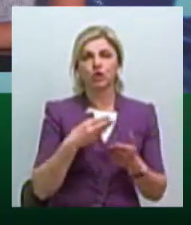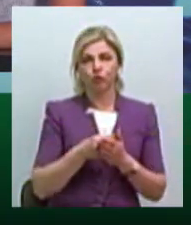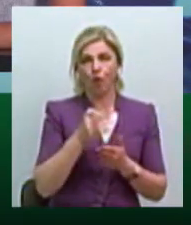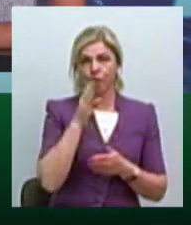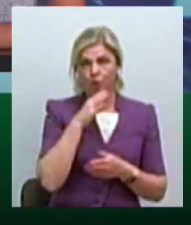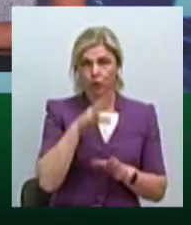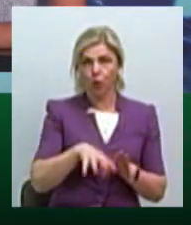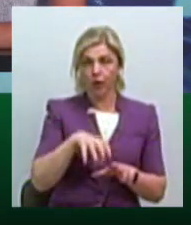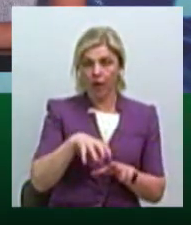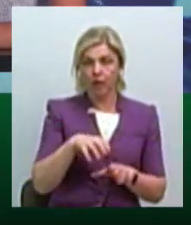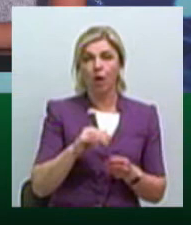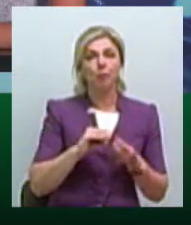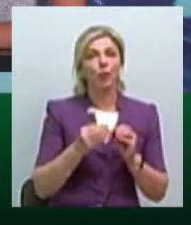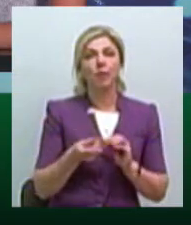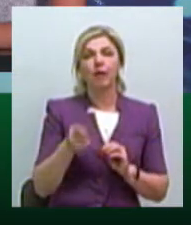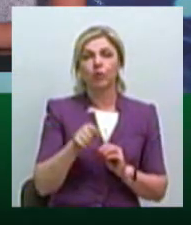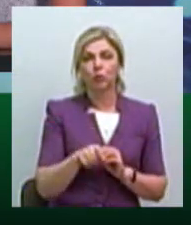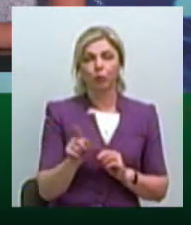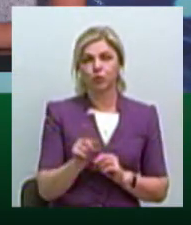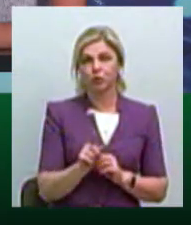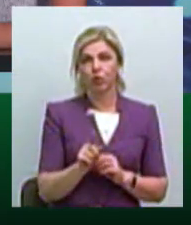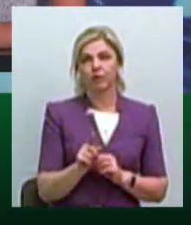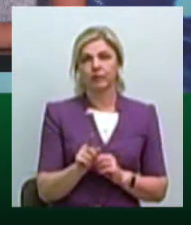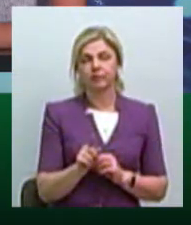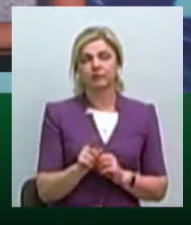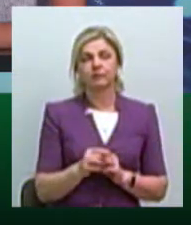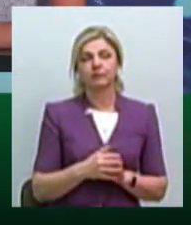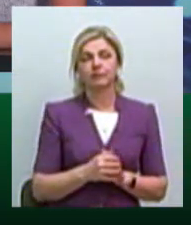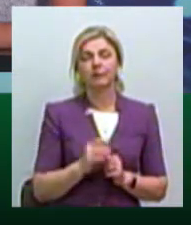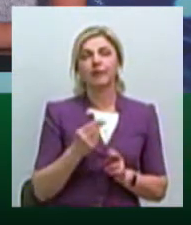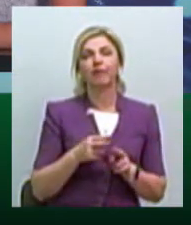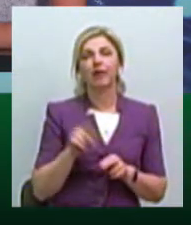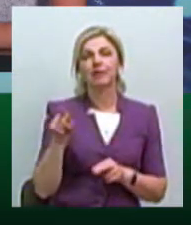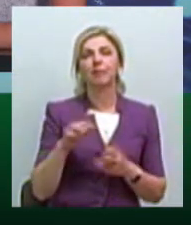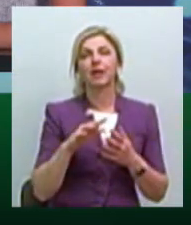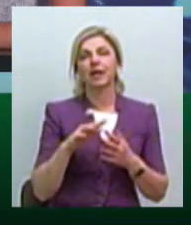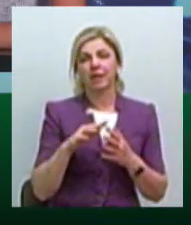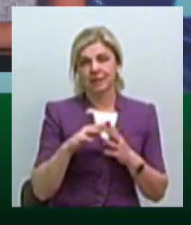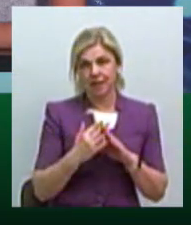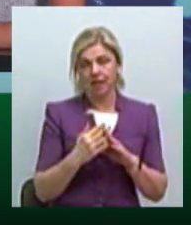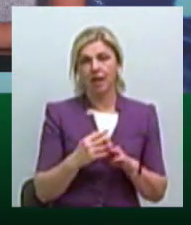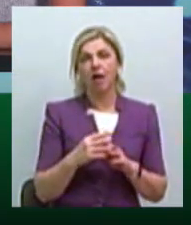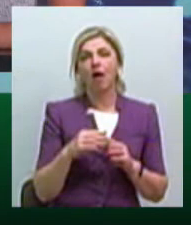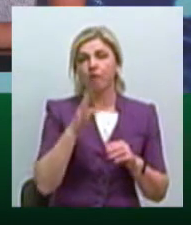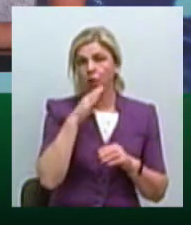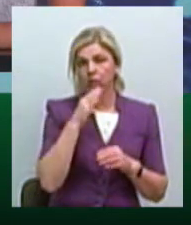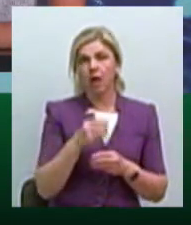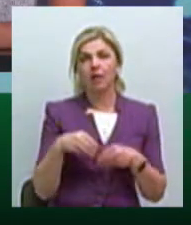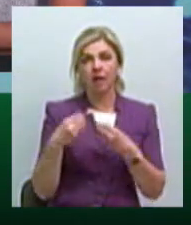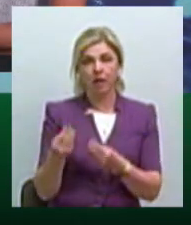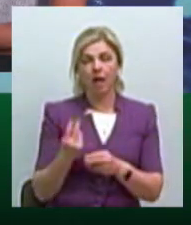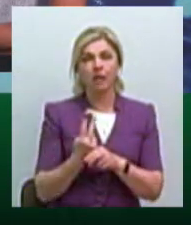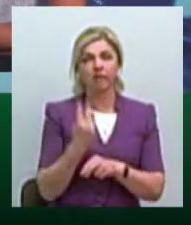полі. Тому проблема в тому, що в цьому населеному пункті вода подається два рази в